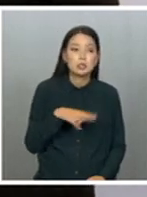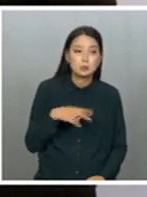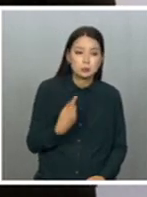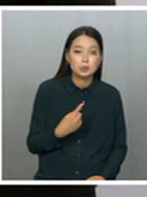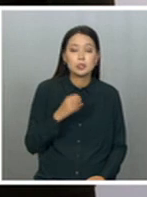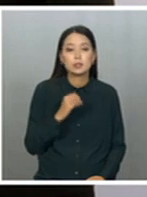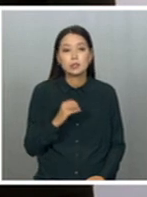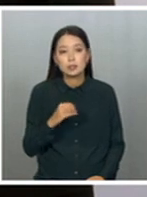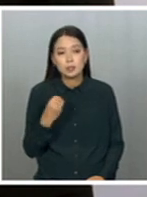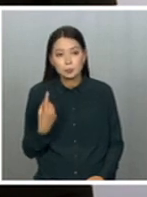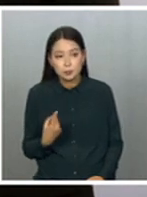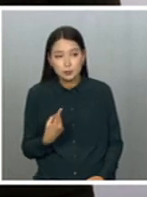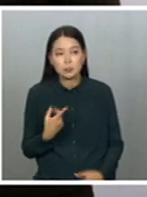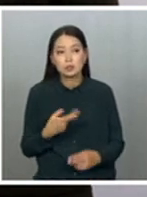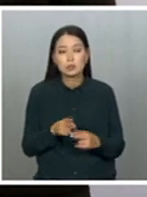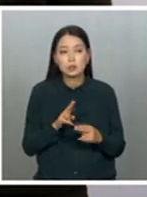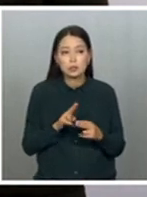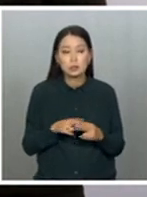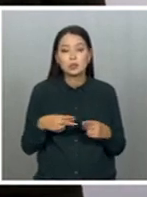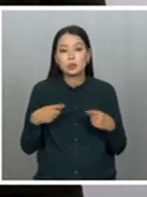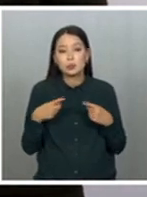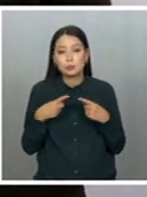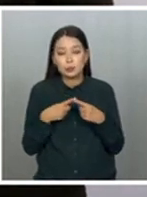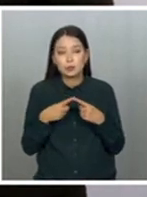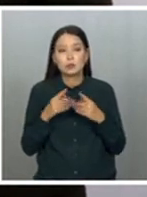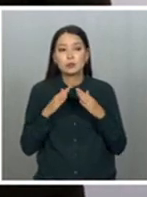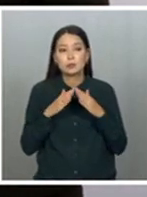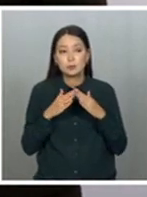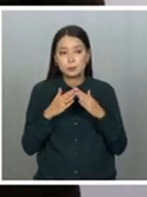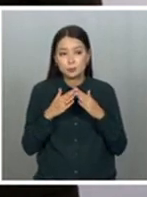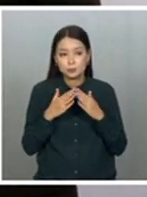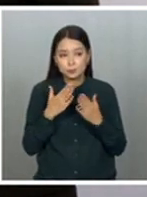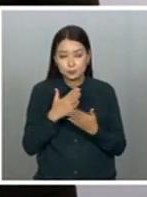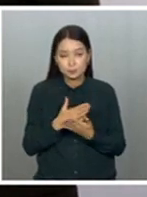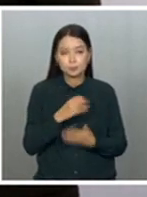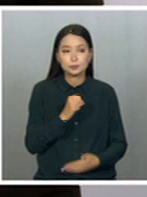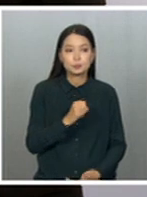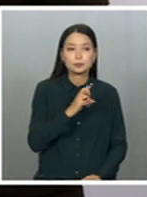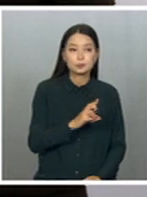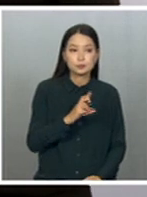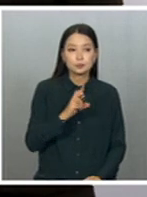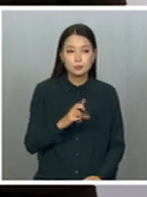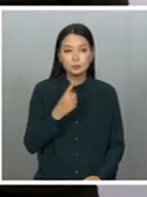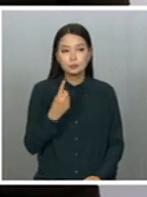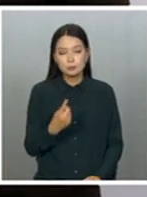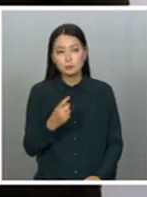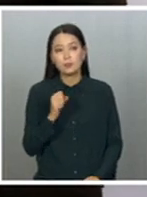және E, E1 бүйір қырлары деп аталады. Ал A, B, B1, A1,